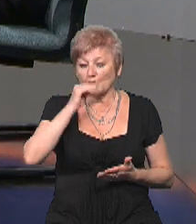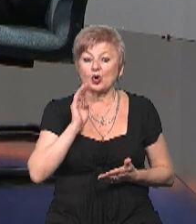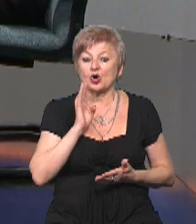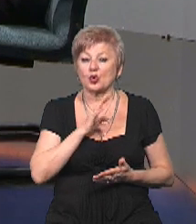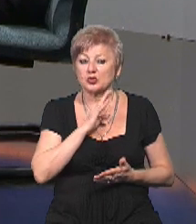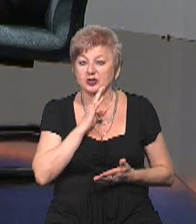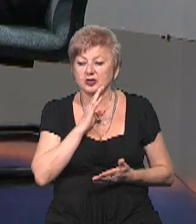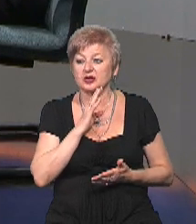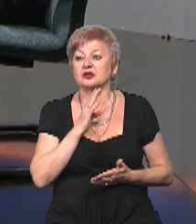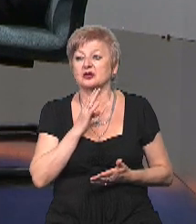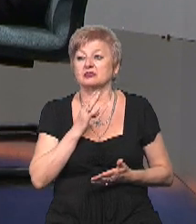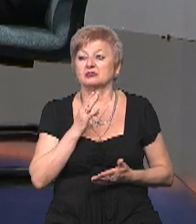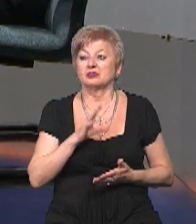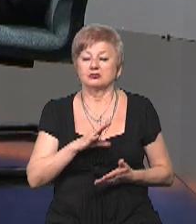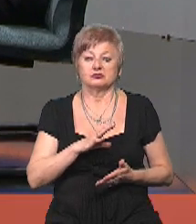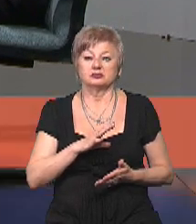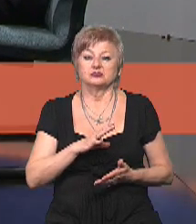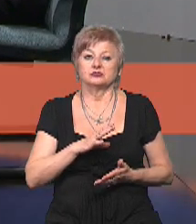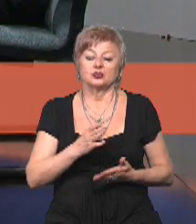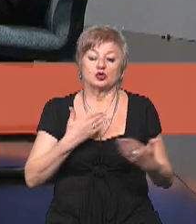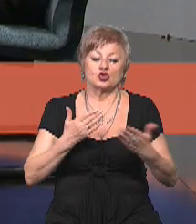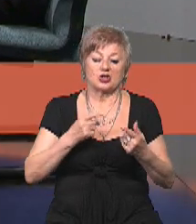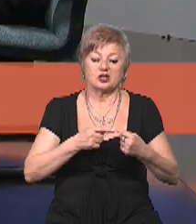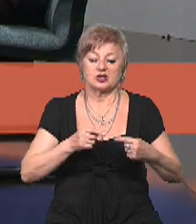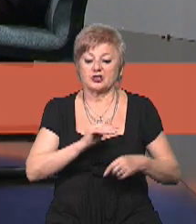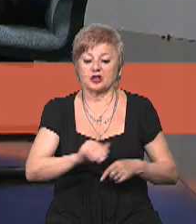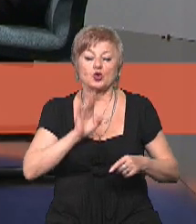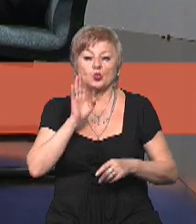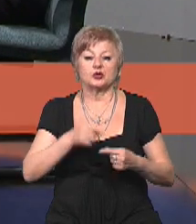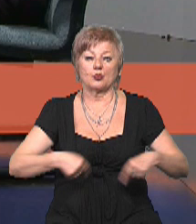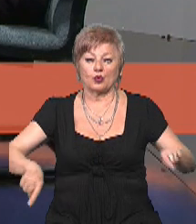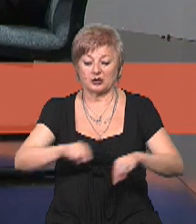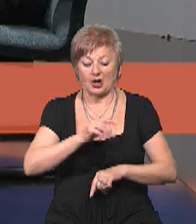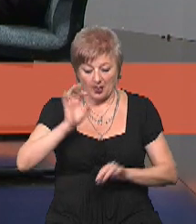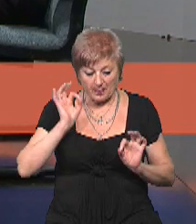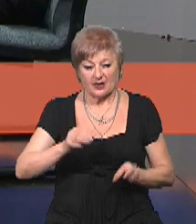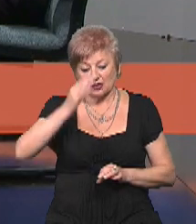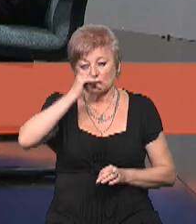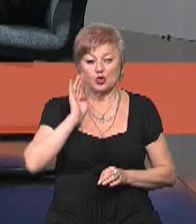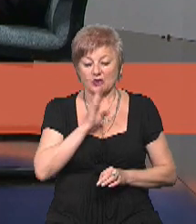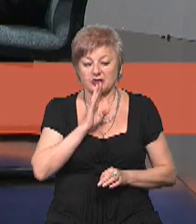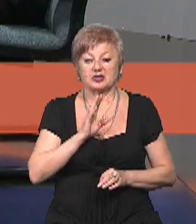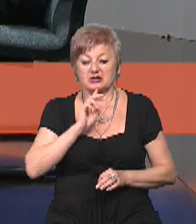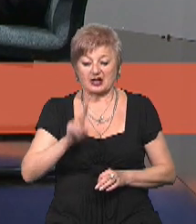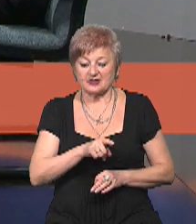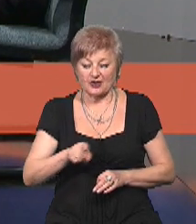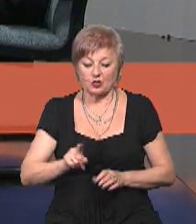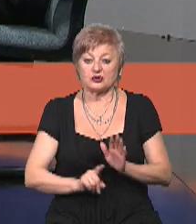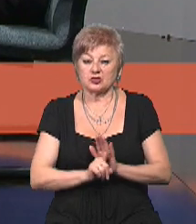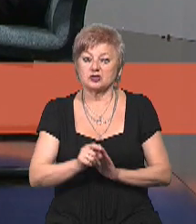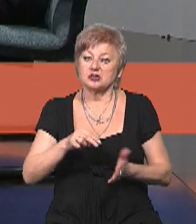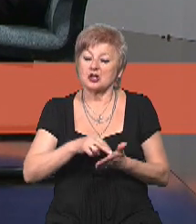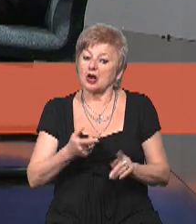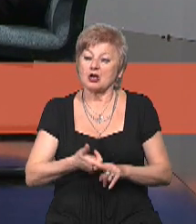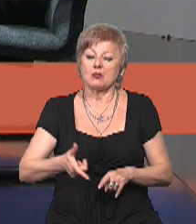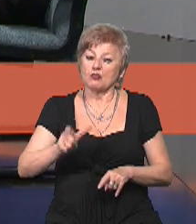стану справ у школі. Чи дійсно батьки за оці 2 роки після початку реформи стали більш